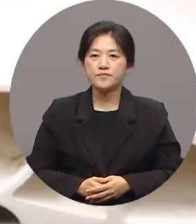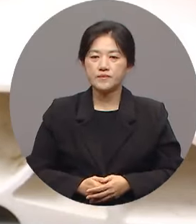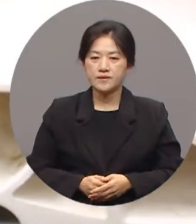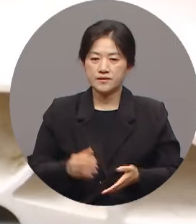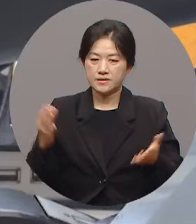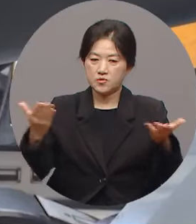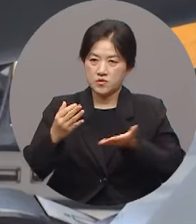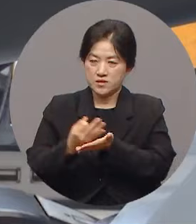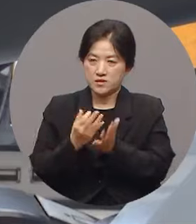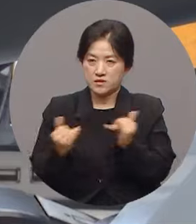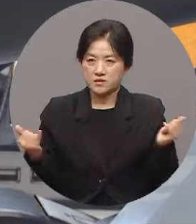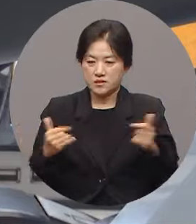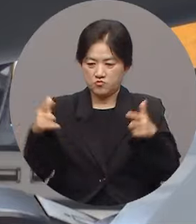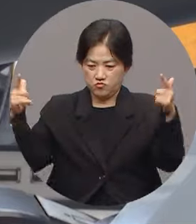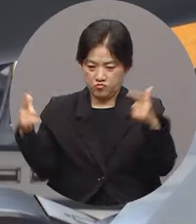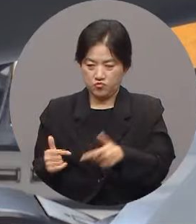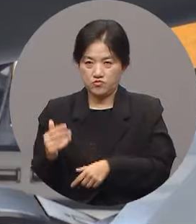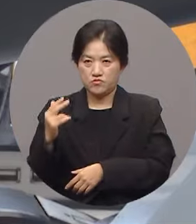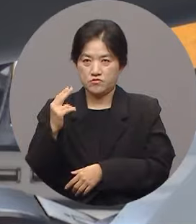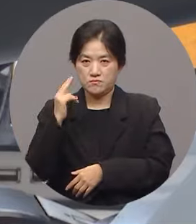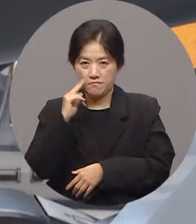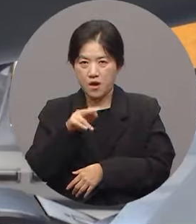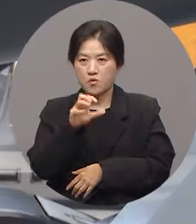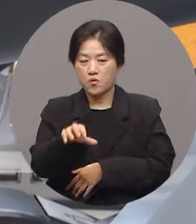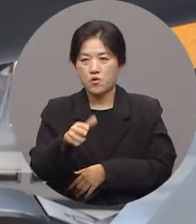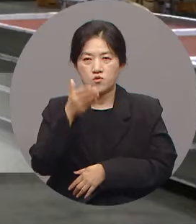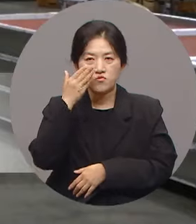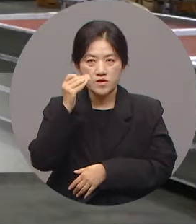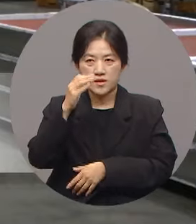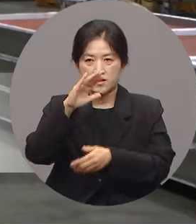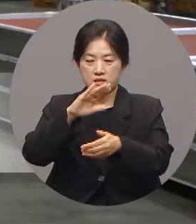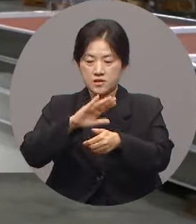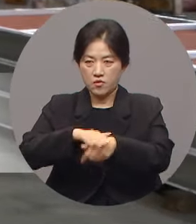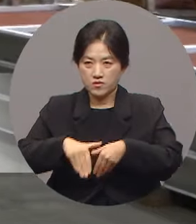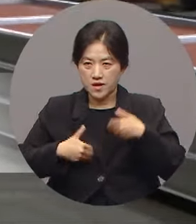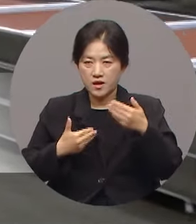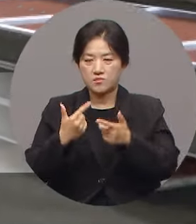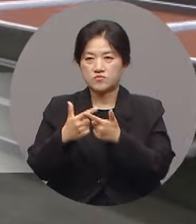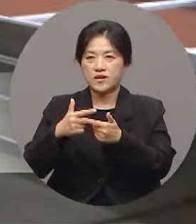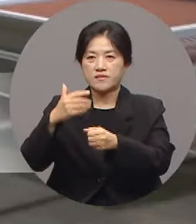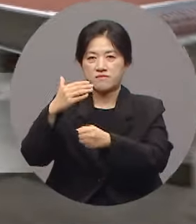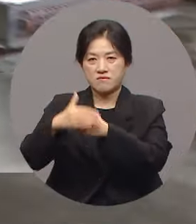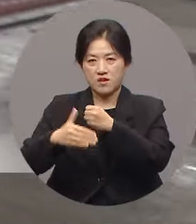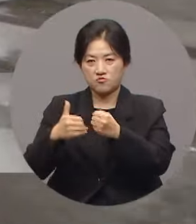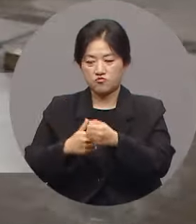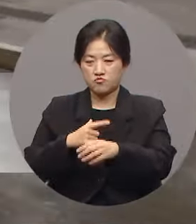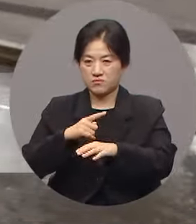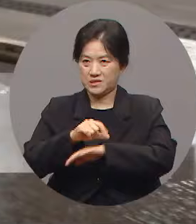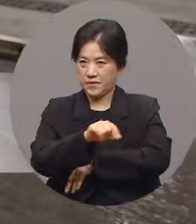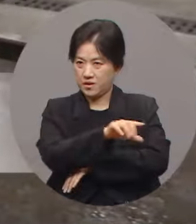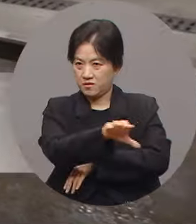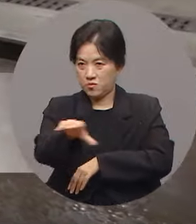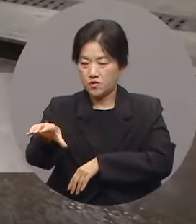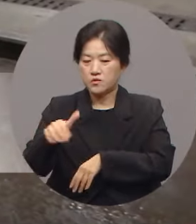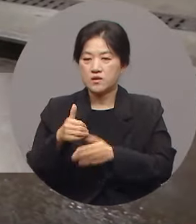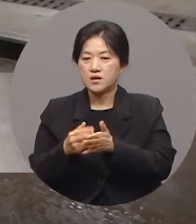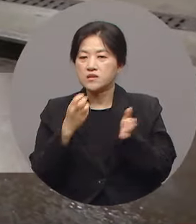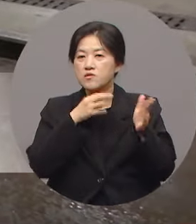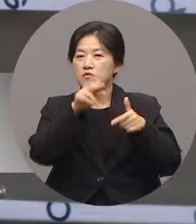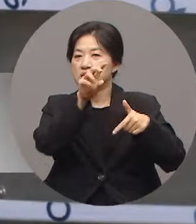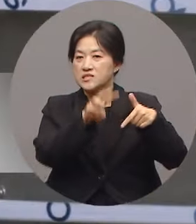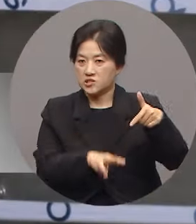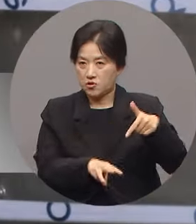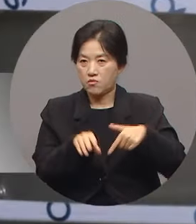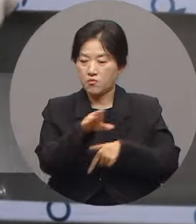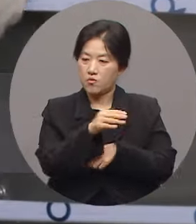연령인구 감소율이 높을 것으로 예상된 지역은 울산과 경남 부산 대구 등 비수도권 지역에 집중됐고 경기 인천 등